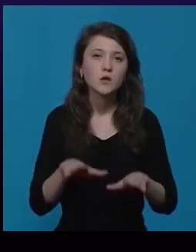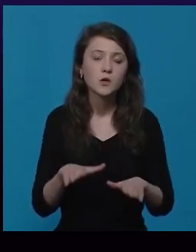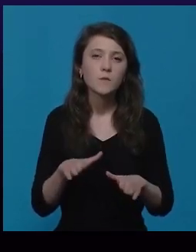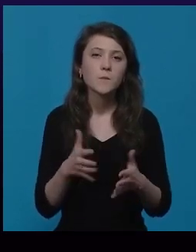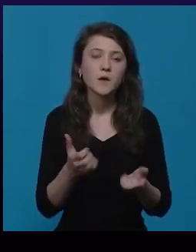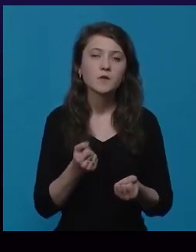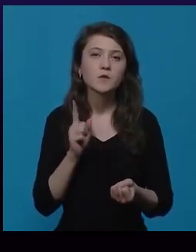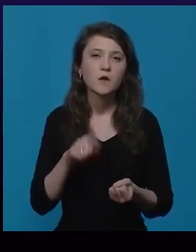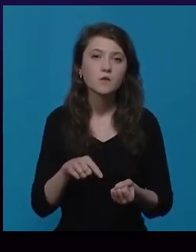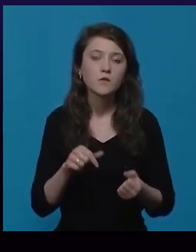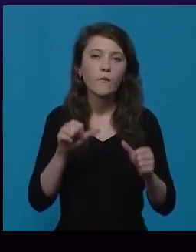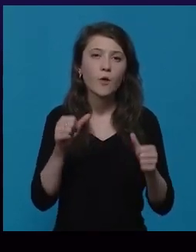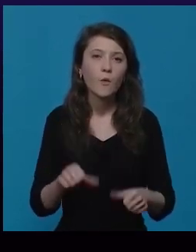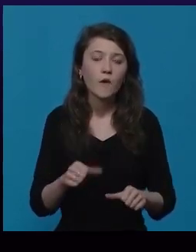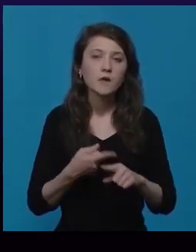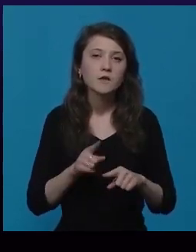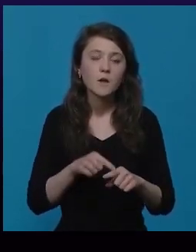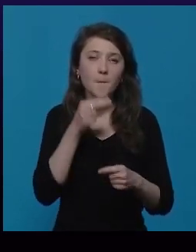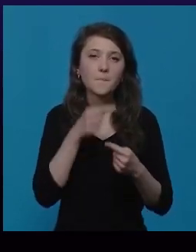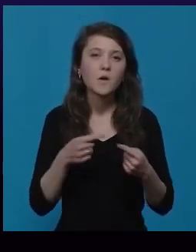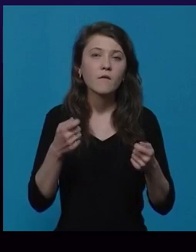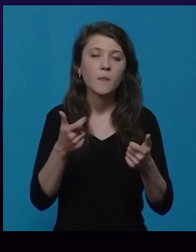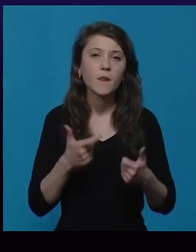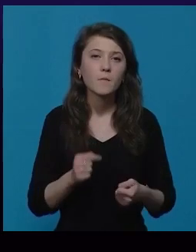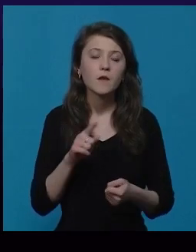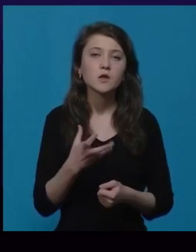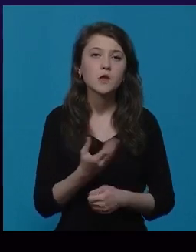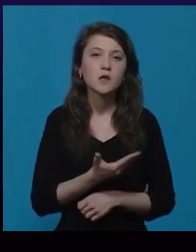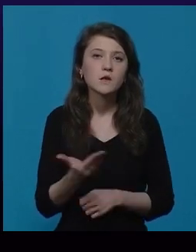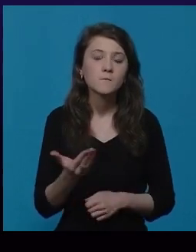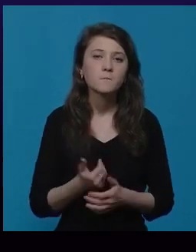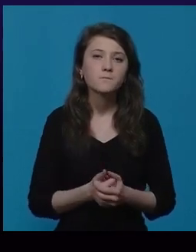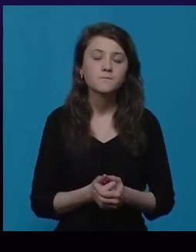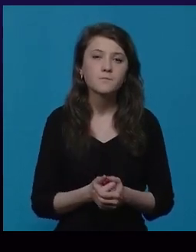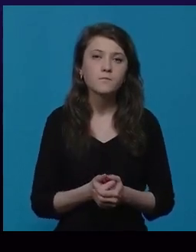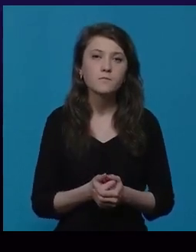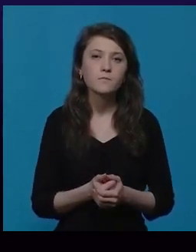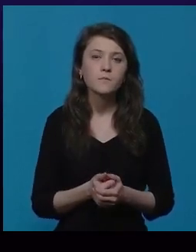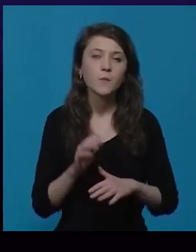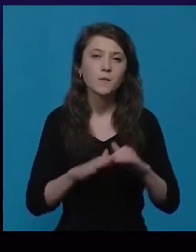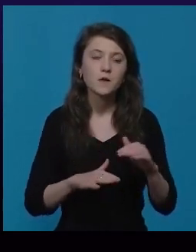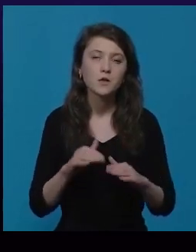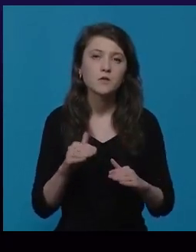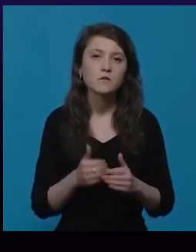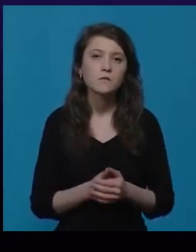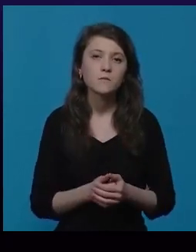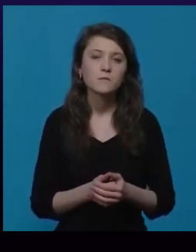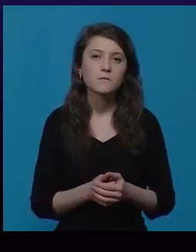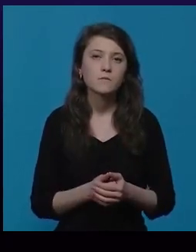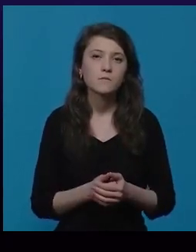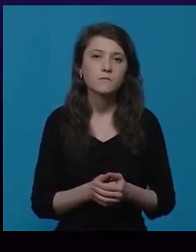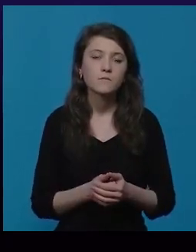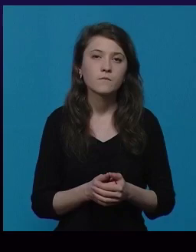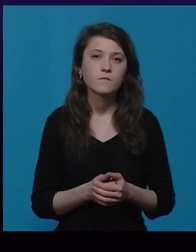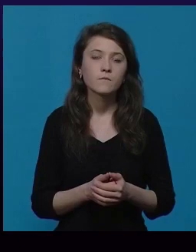також сформувати зараз продуктові набори, і також ще їх, це десь практично продуктів до 41 тисячі. Ну,